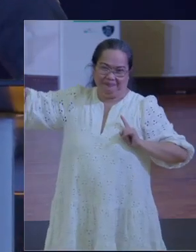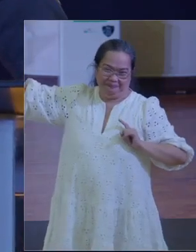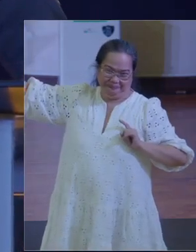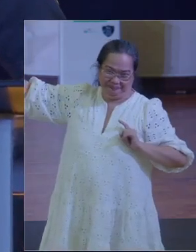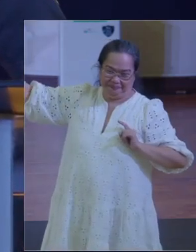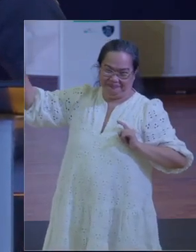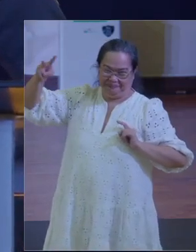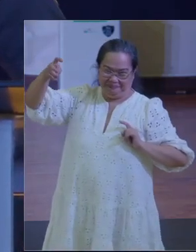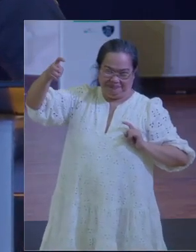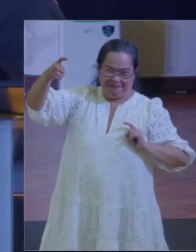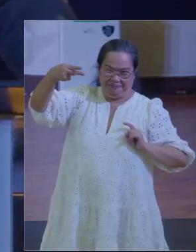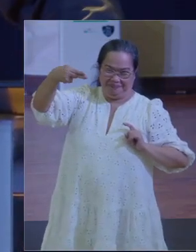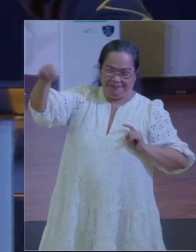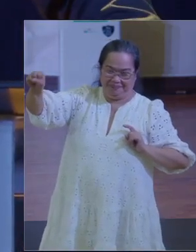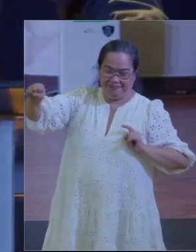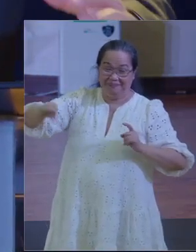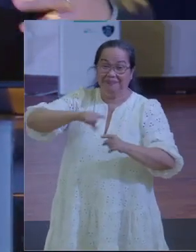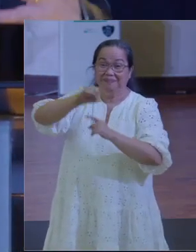Minsan pag yung